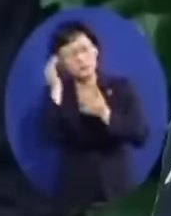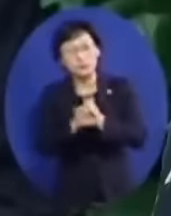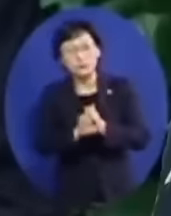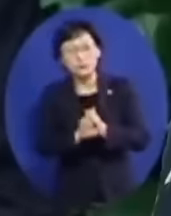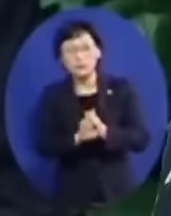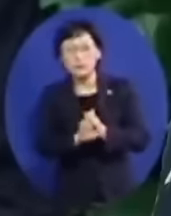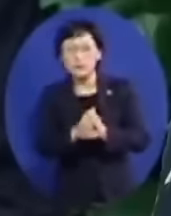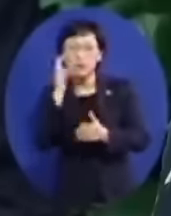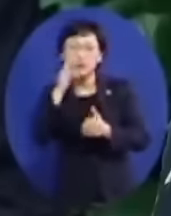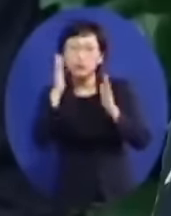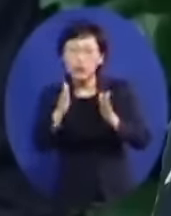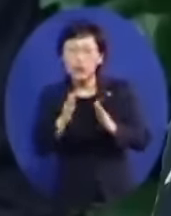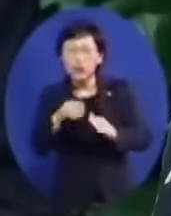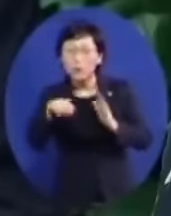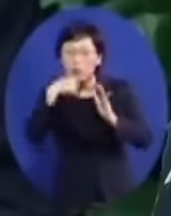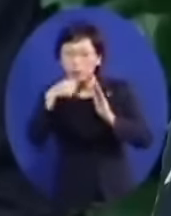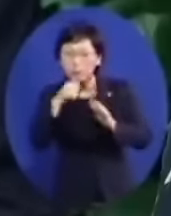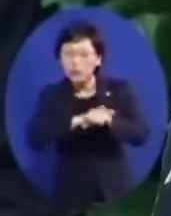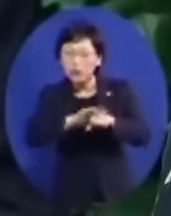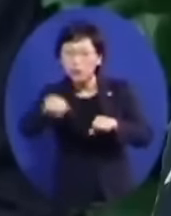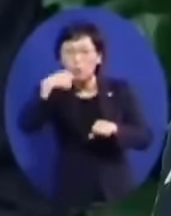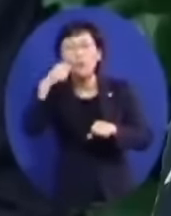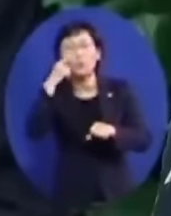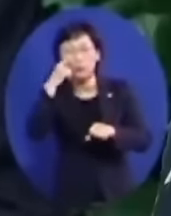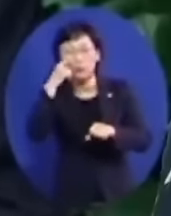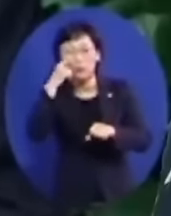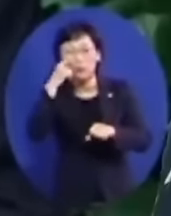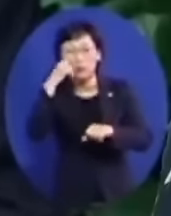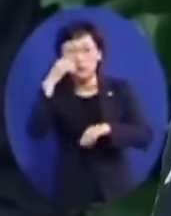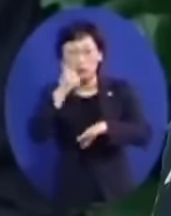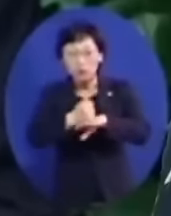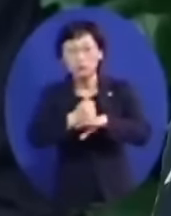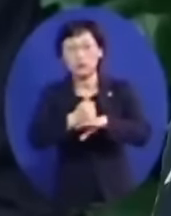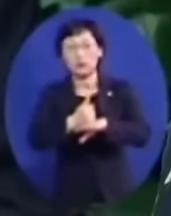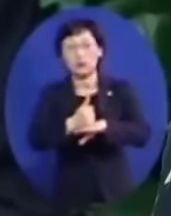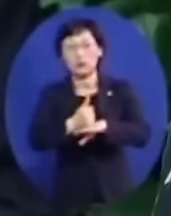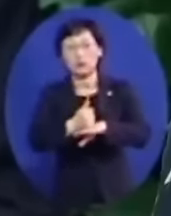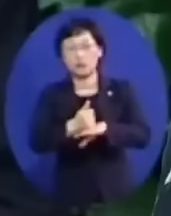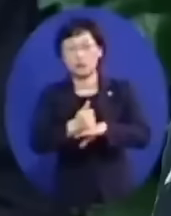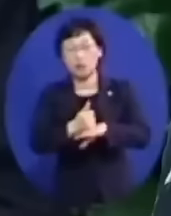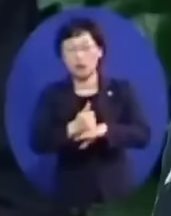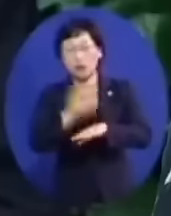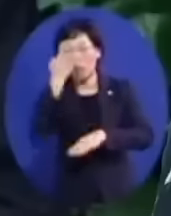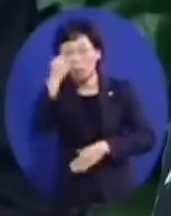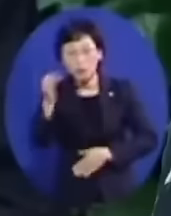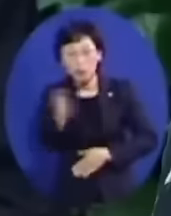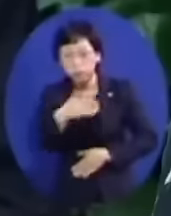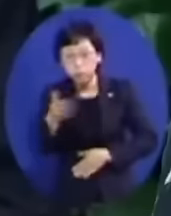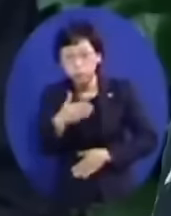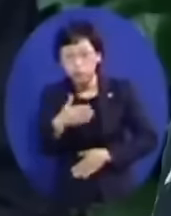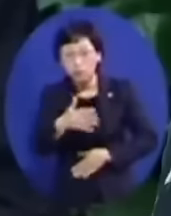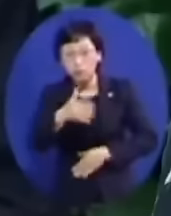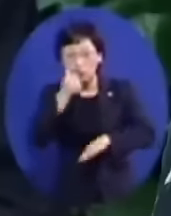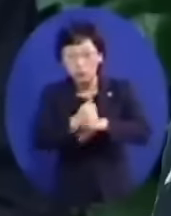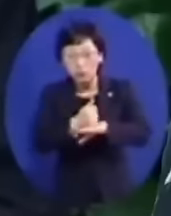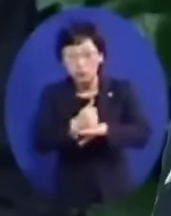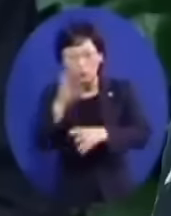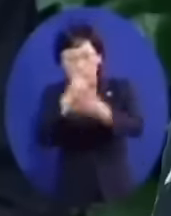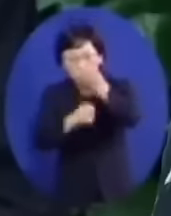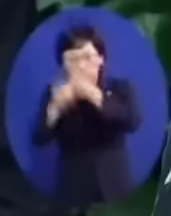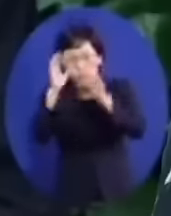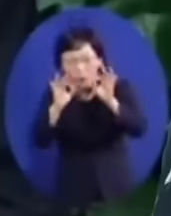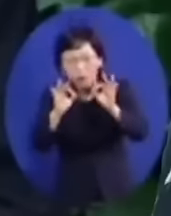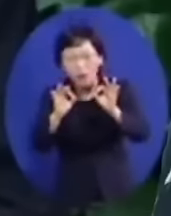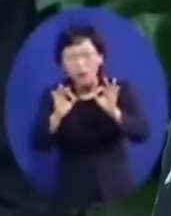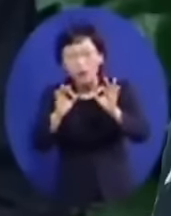끼 먹는지 모르겠어요. 그러면서 늘 있더니만 나중에 안 보입디다. 그래 알아보니까 길거리에서